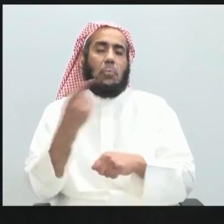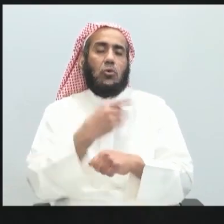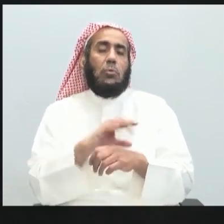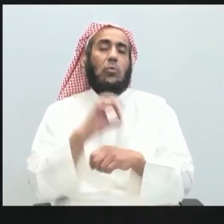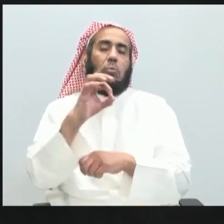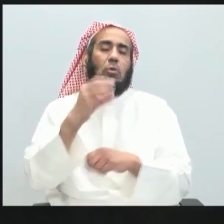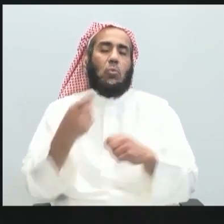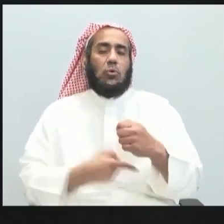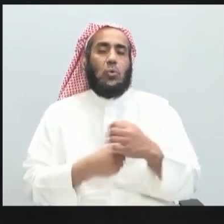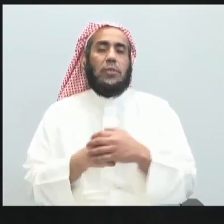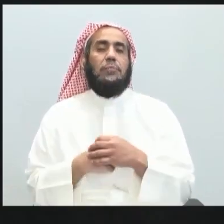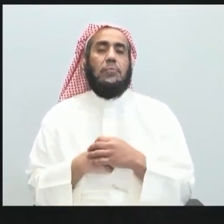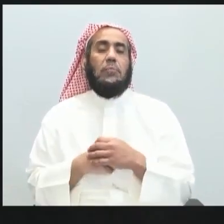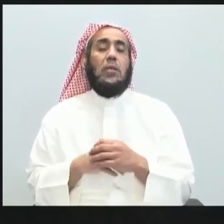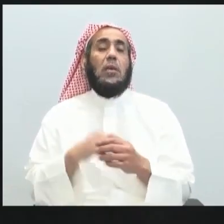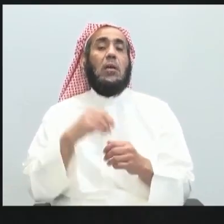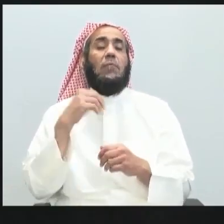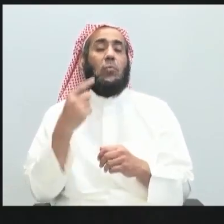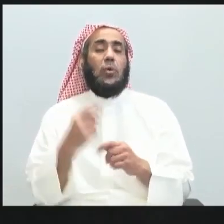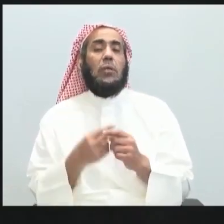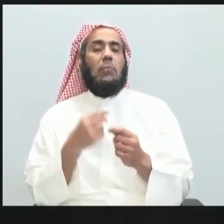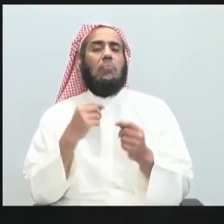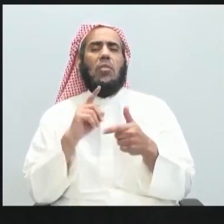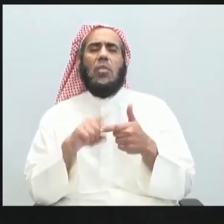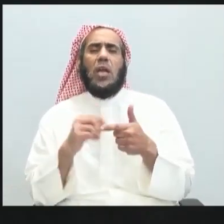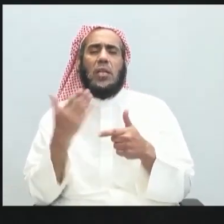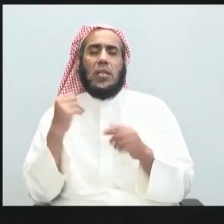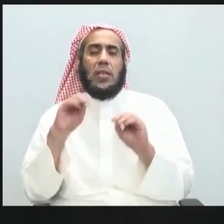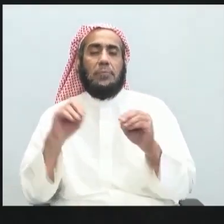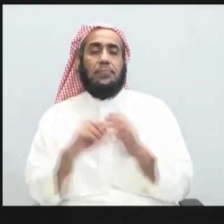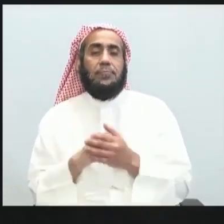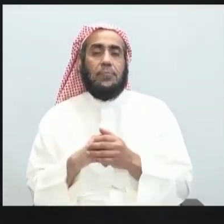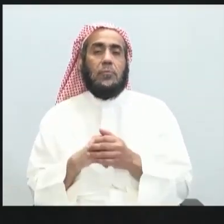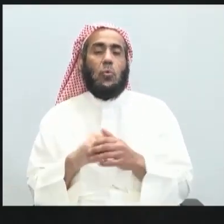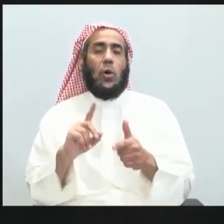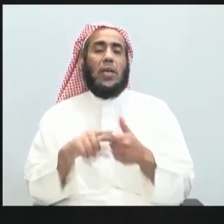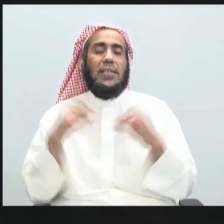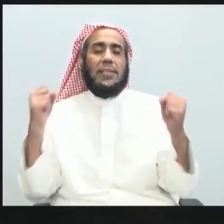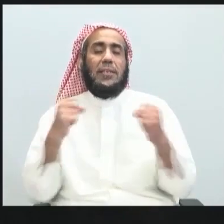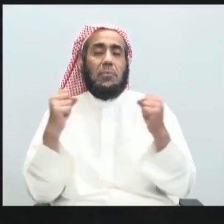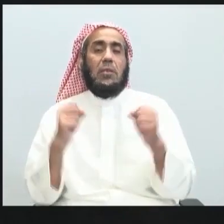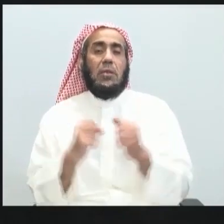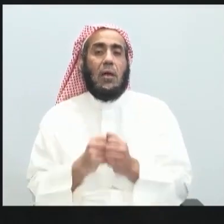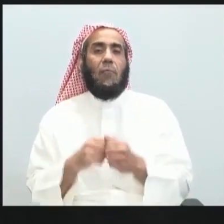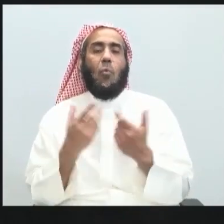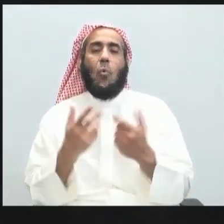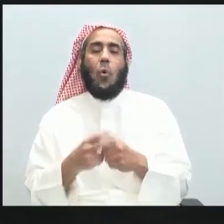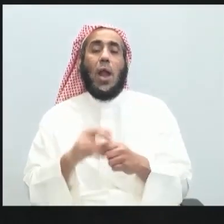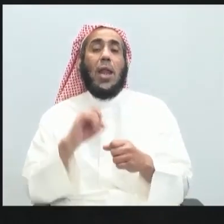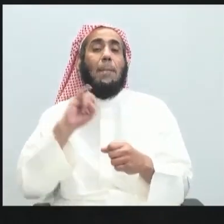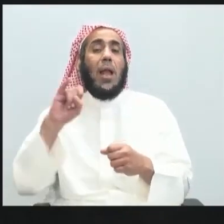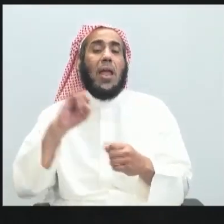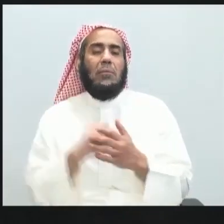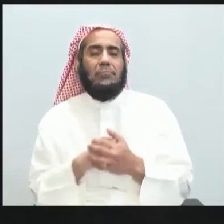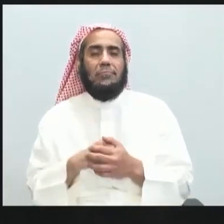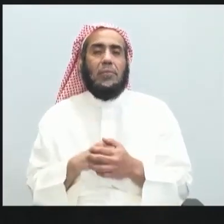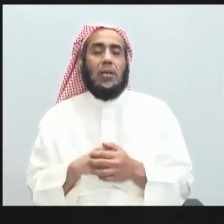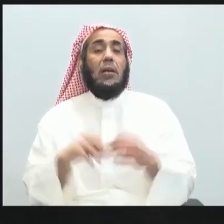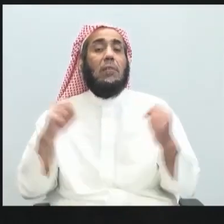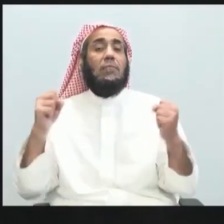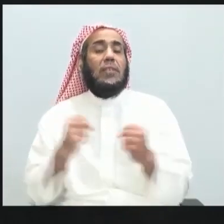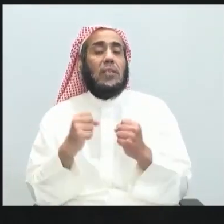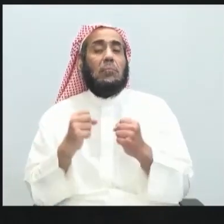والملزومات والمجورات في الوحده الثانيه التي تحدثنا عنها ايضا وهي وحده تدريبيه الثانيه في الكفايه الملائيه وذكرنا ايضا في